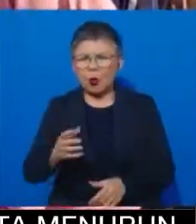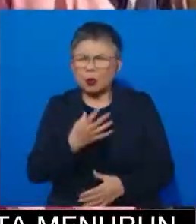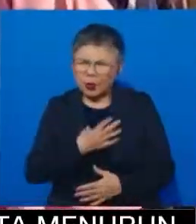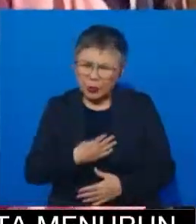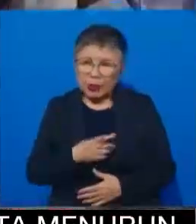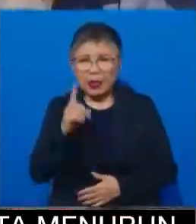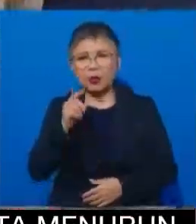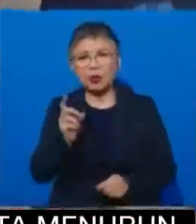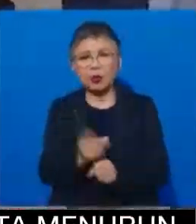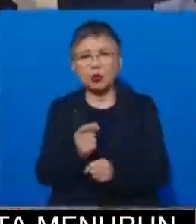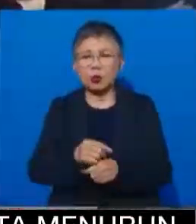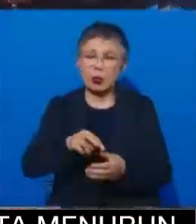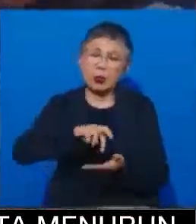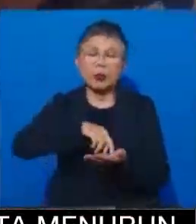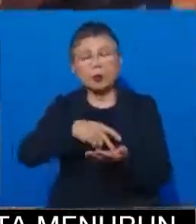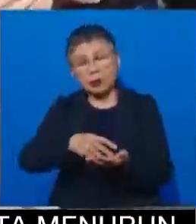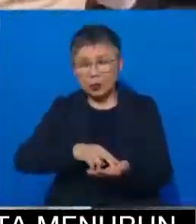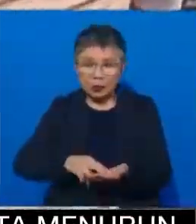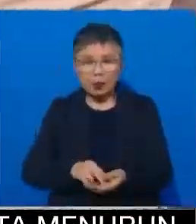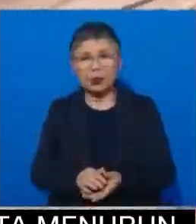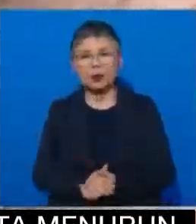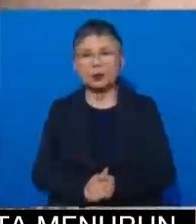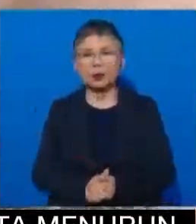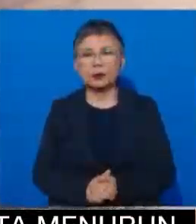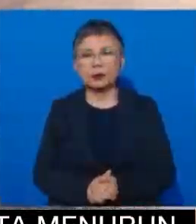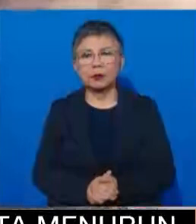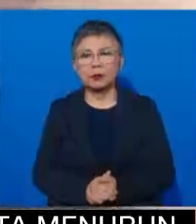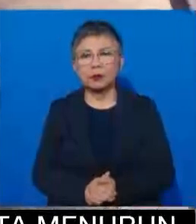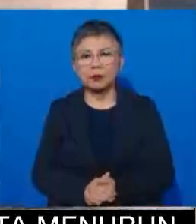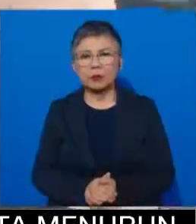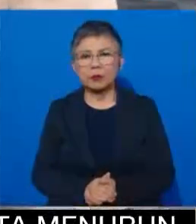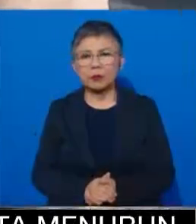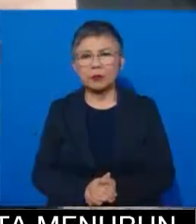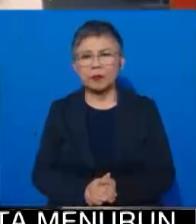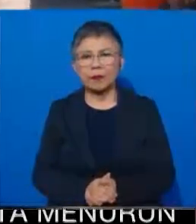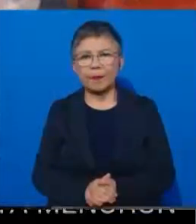jatuh pingsan saat melihat jasad muridnya diturunkan ke liang kubur.